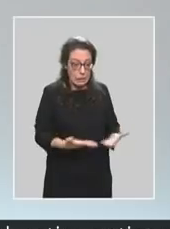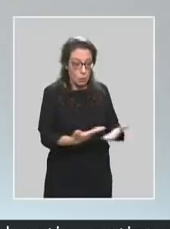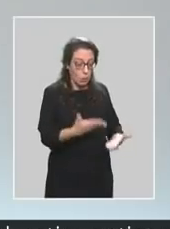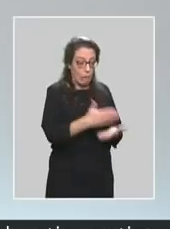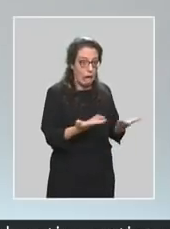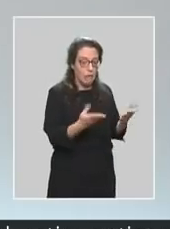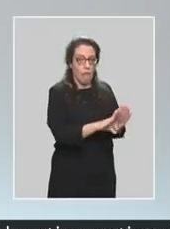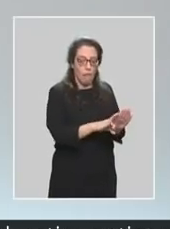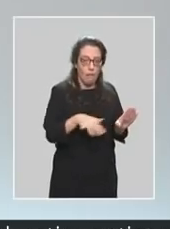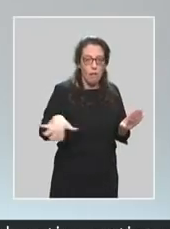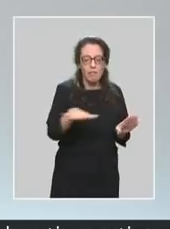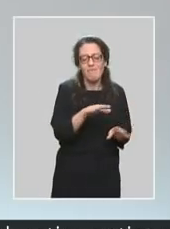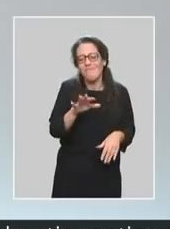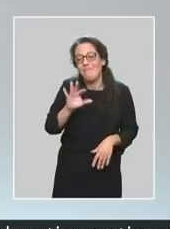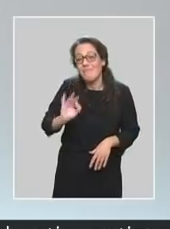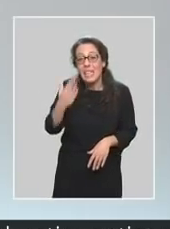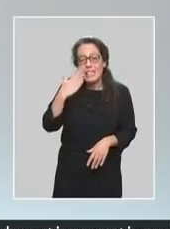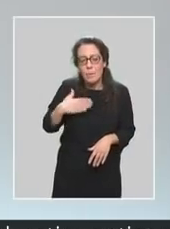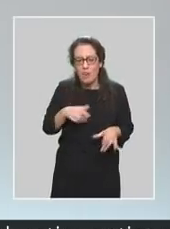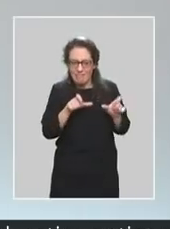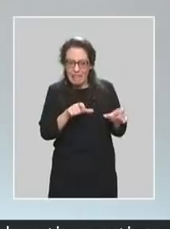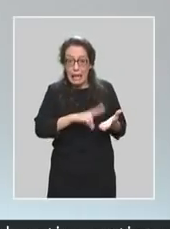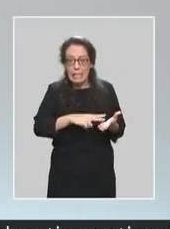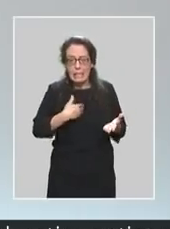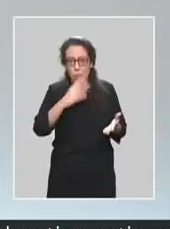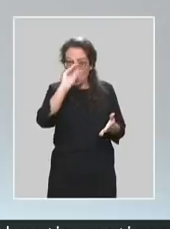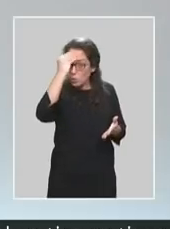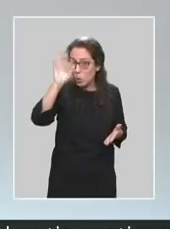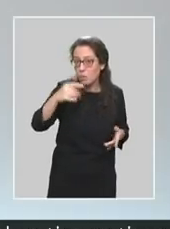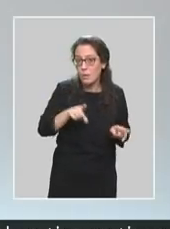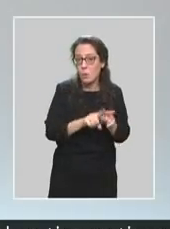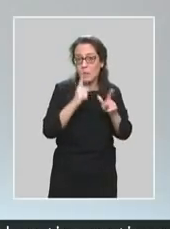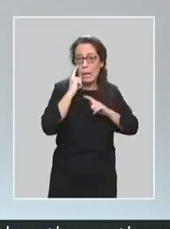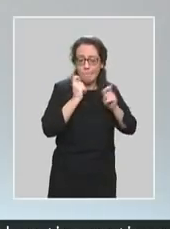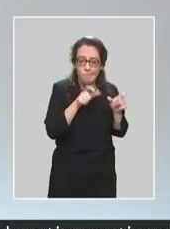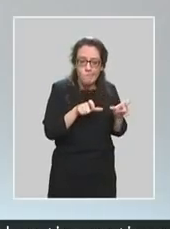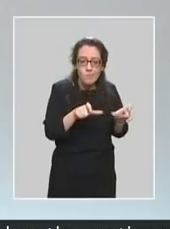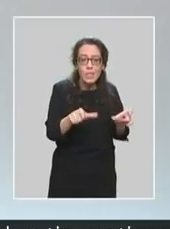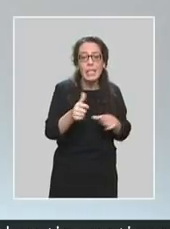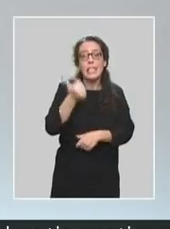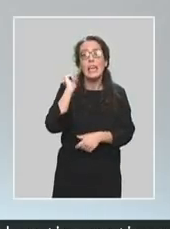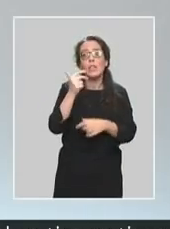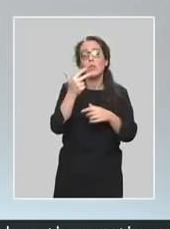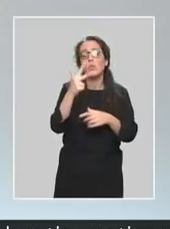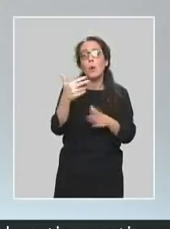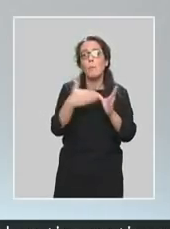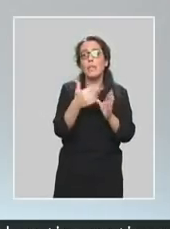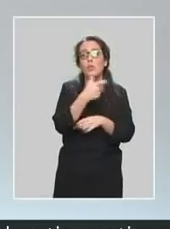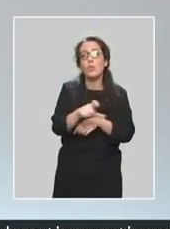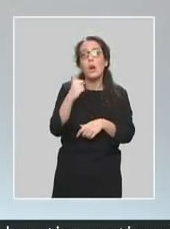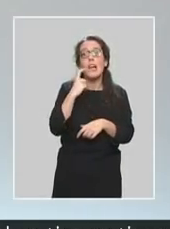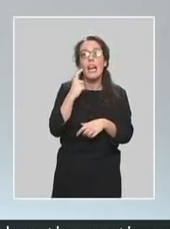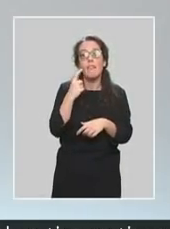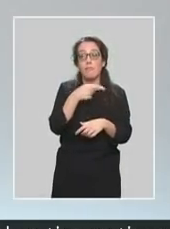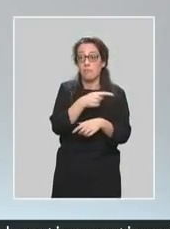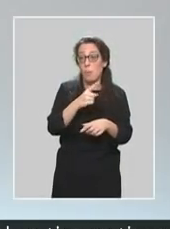suis très conscient et très attentif à cette réalité. Hier, nous avions 3200 élèves qui étaient déclarés positifs.